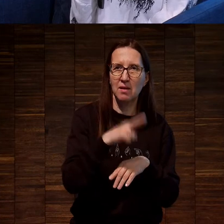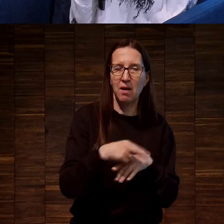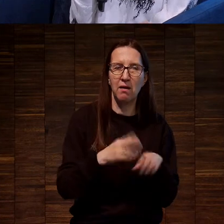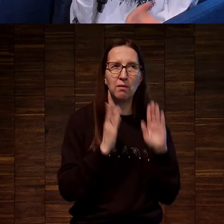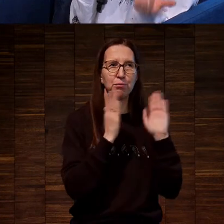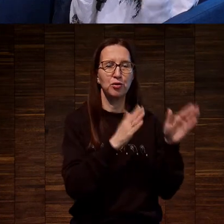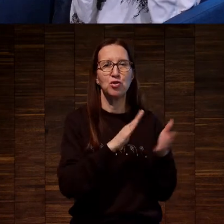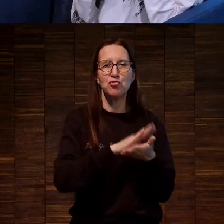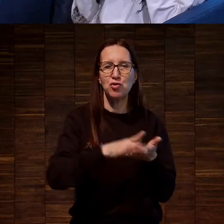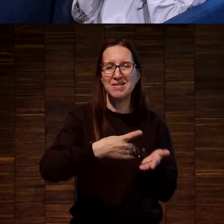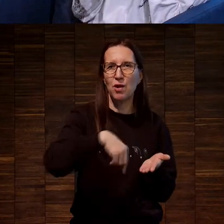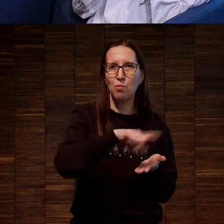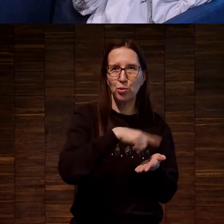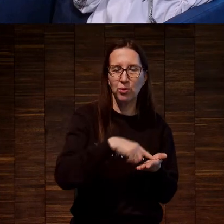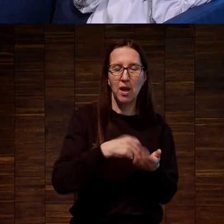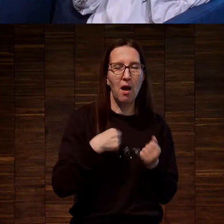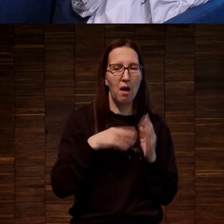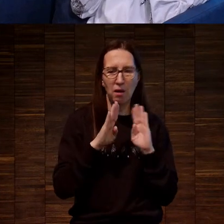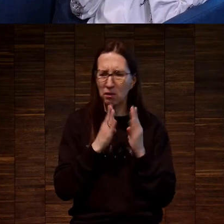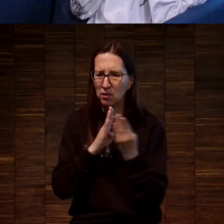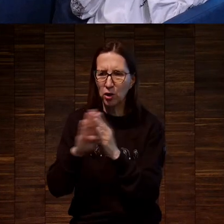пути. Дальше.